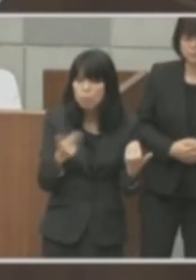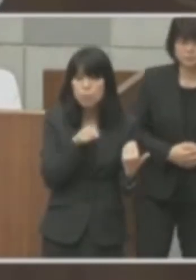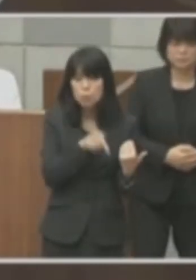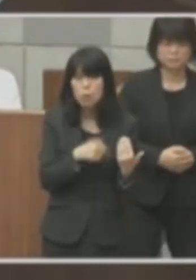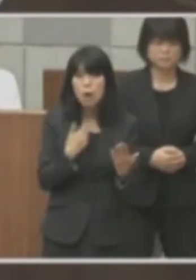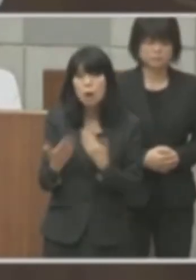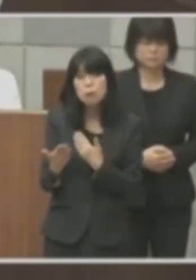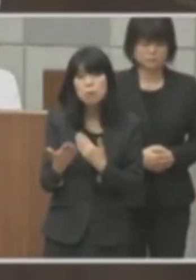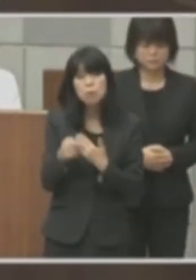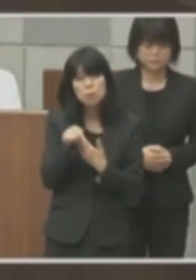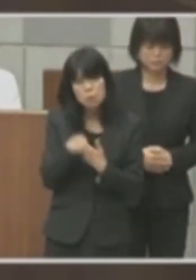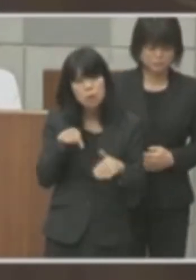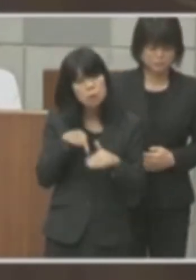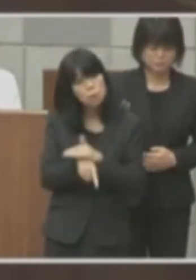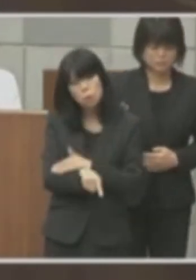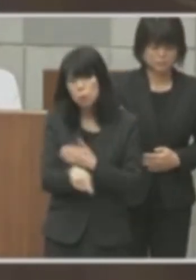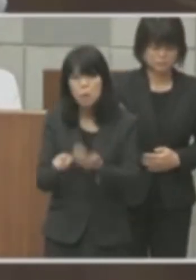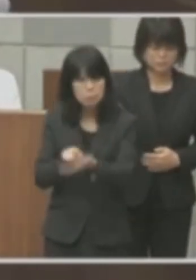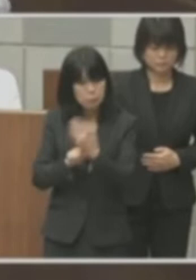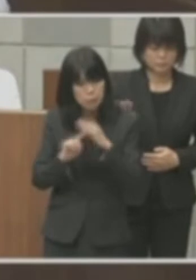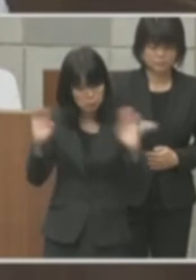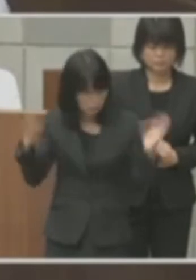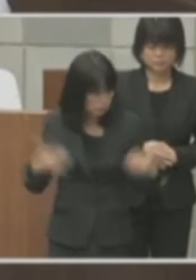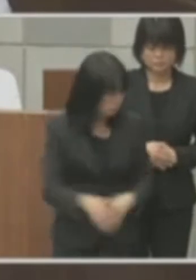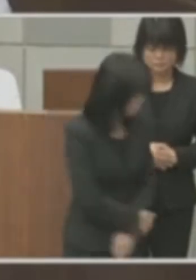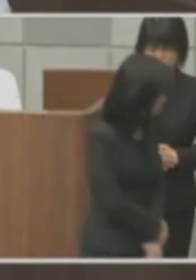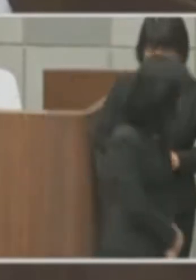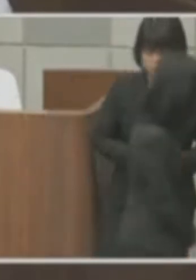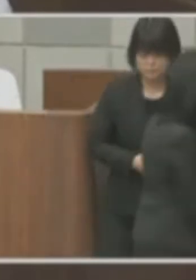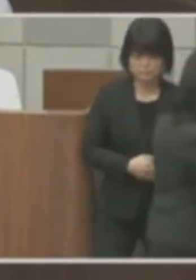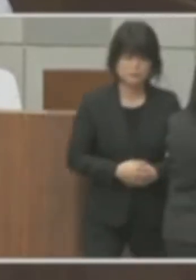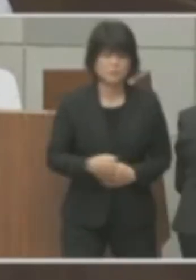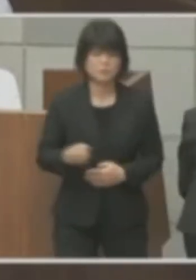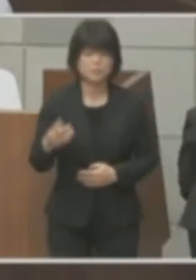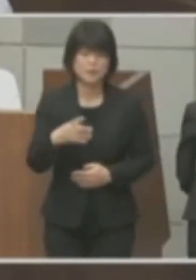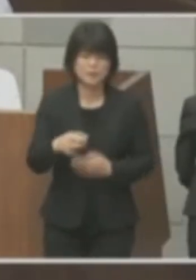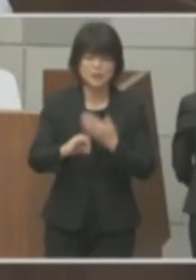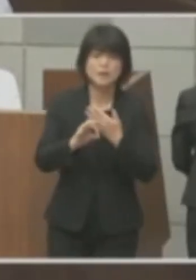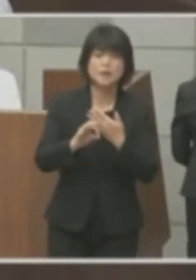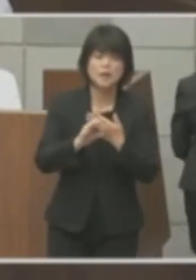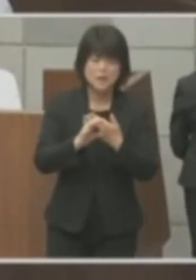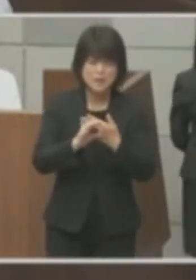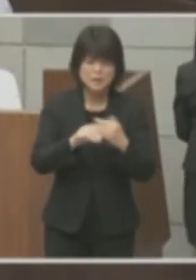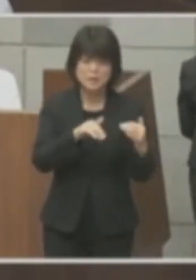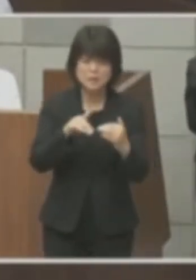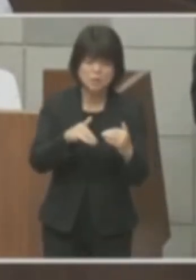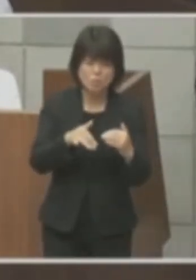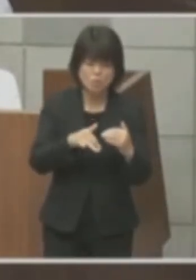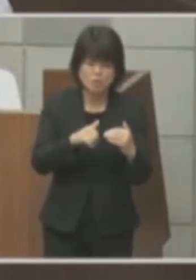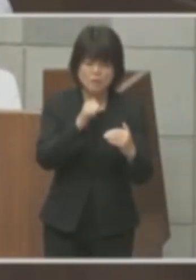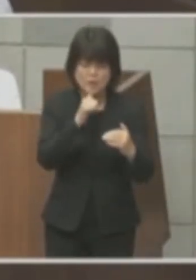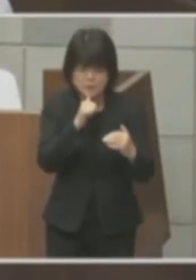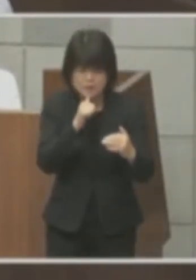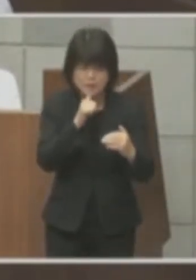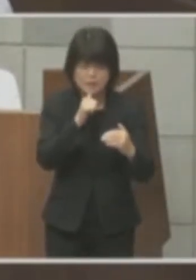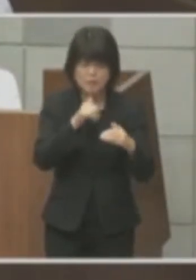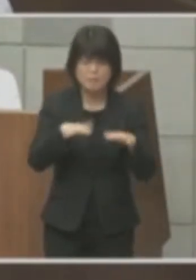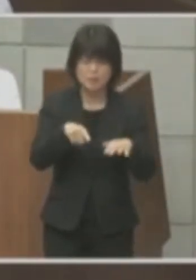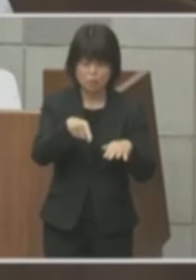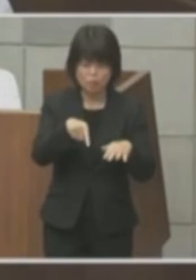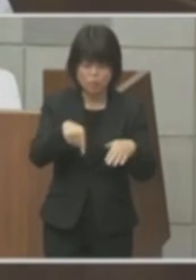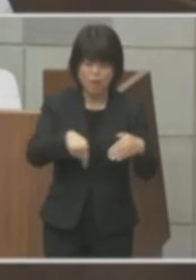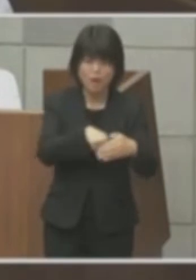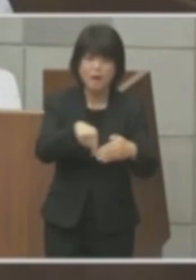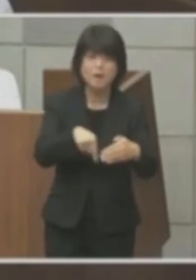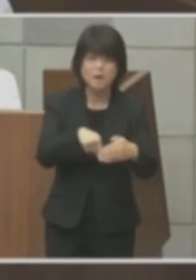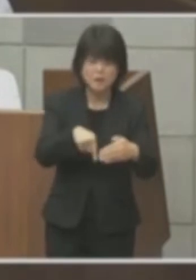かつ妥当性のある理由が示されていないこと、加えて仮に議論が不十分、あるいはいまだ当該議案にかか